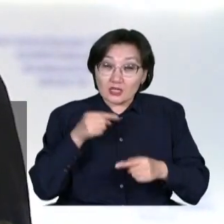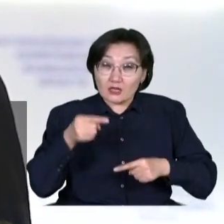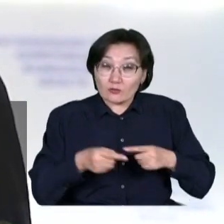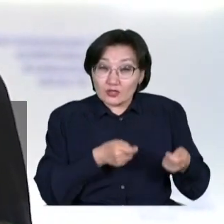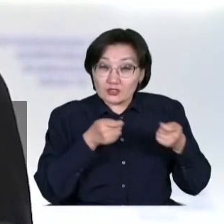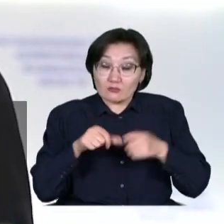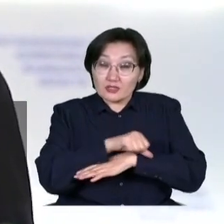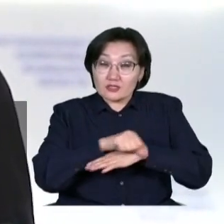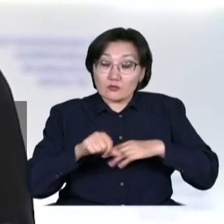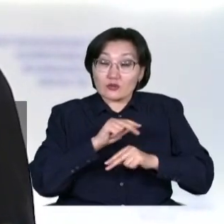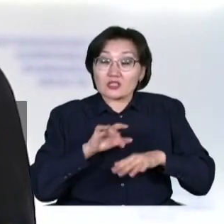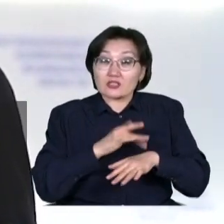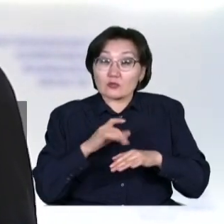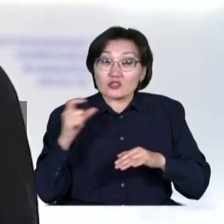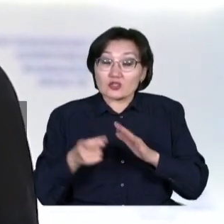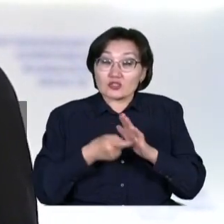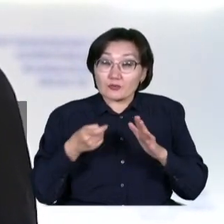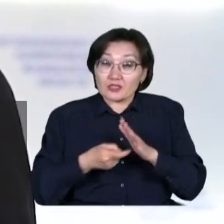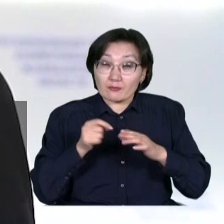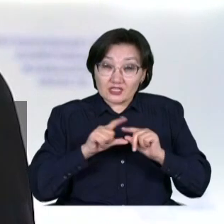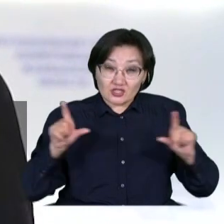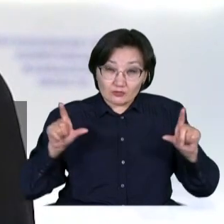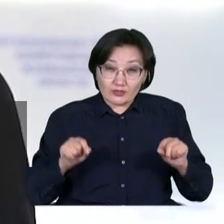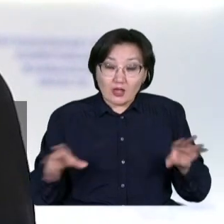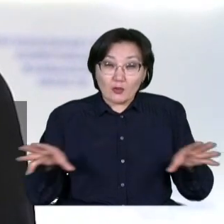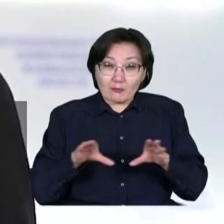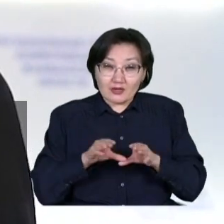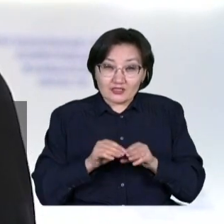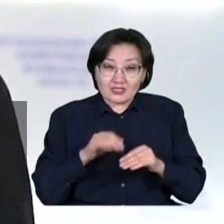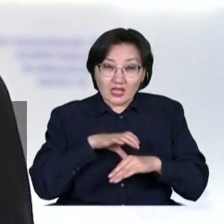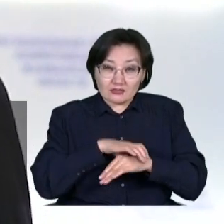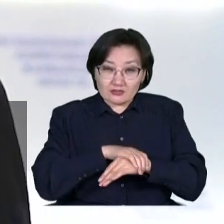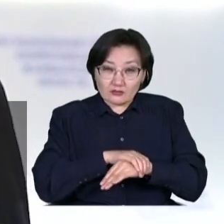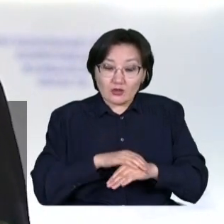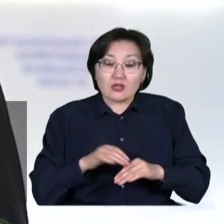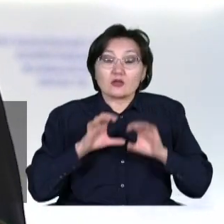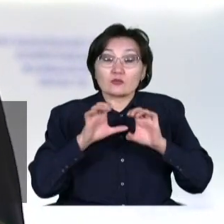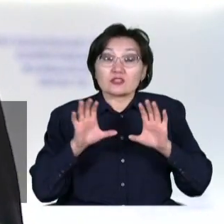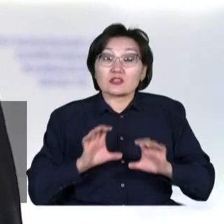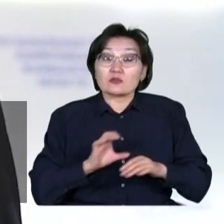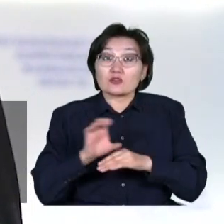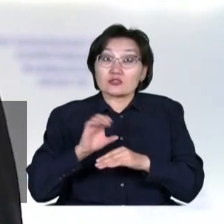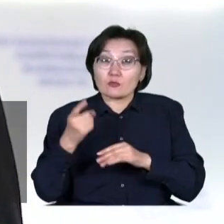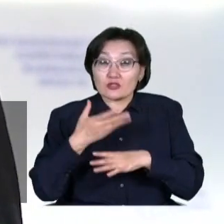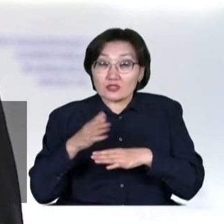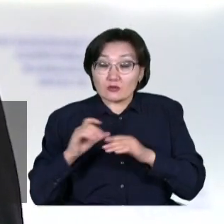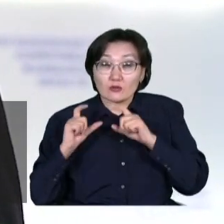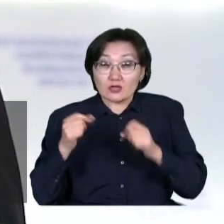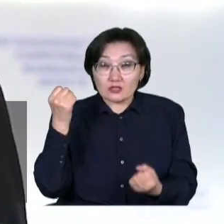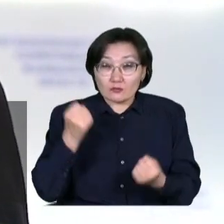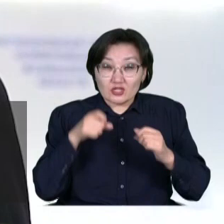Мұны шекара қызметі мен экономикалық тергеп тексеру департаменті бірлесе отырып анықтады. Заңсыз тауардың тағы бір бөлігін жүк